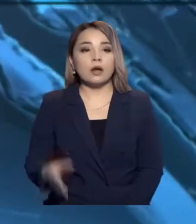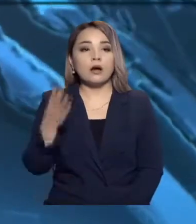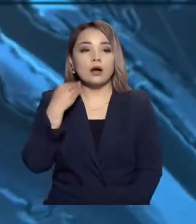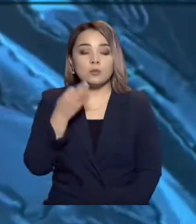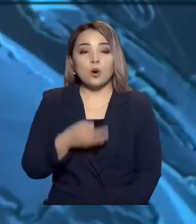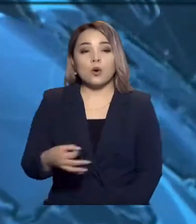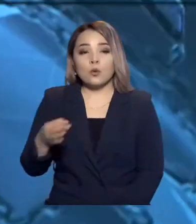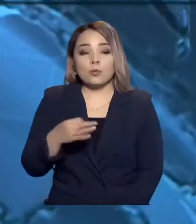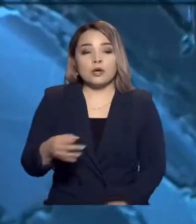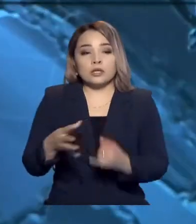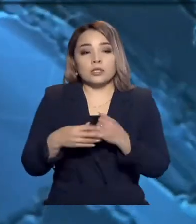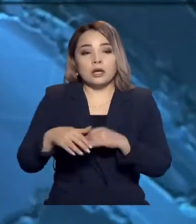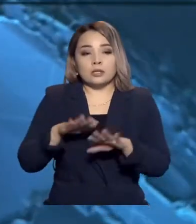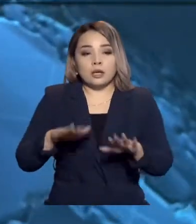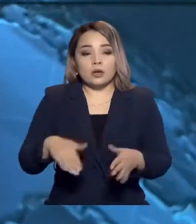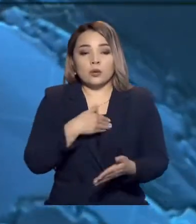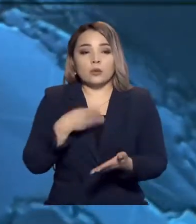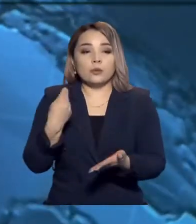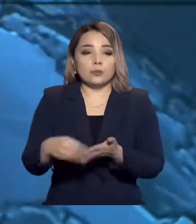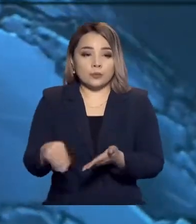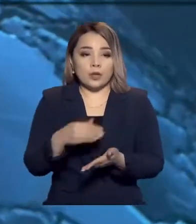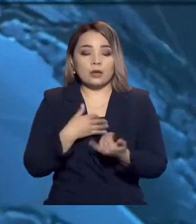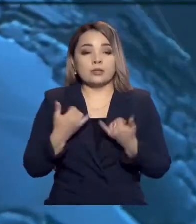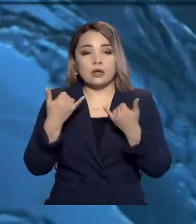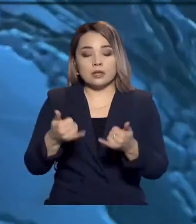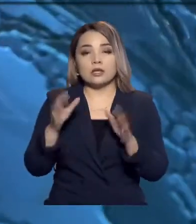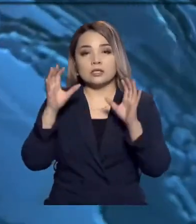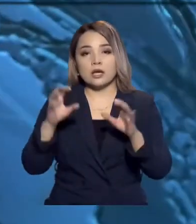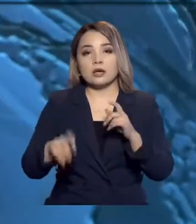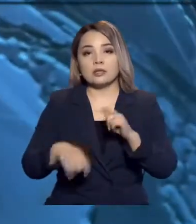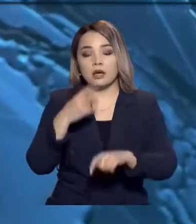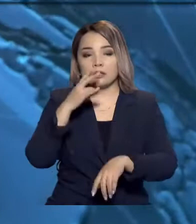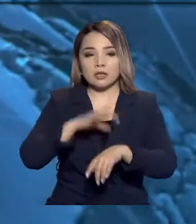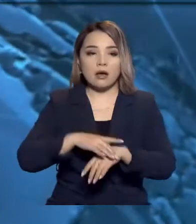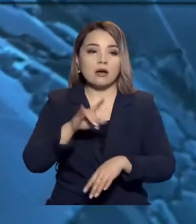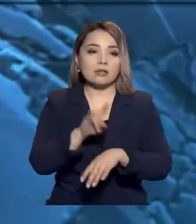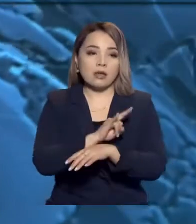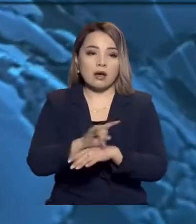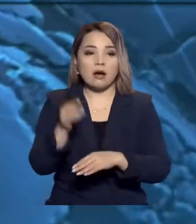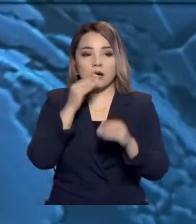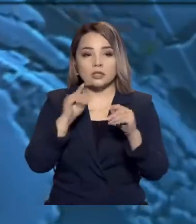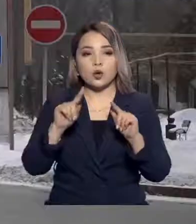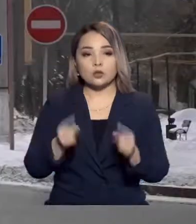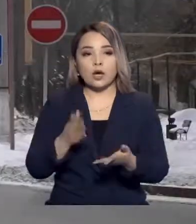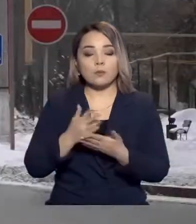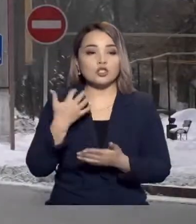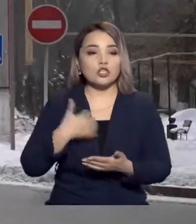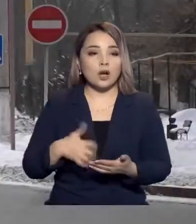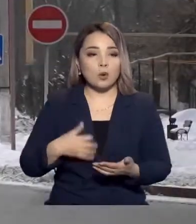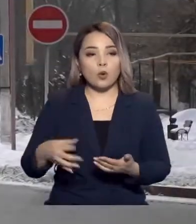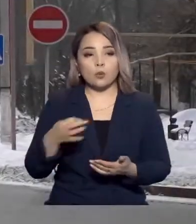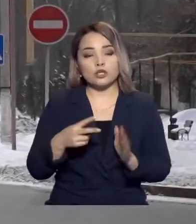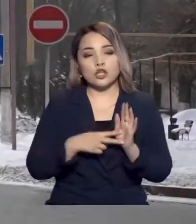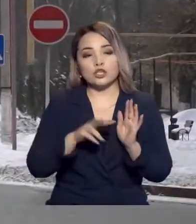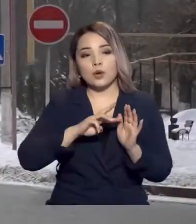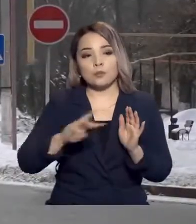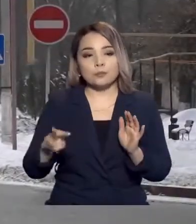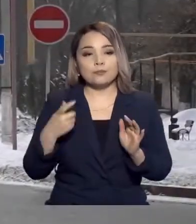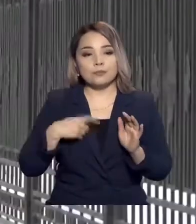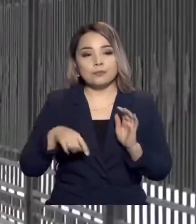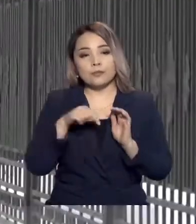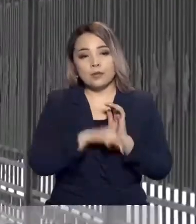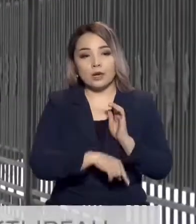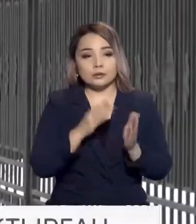Алматы облысында жер телімін алып берем деп, жеті адамды сан соқтырған алаяқ ұсталды. Ол Жамбыл ауданы тұрғындарынан 7 миллион теңгені қолды